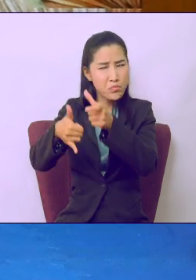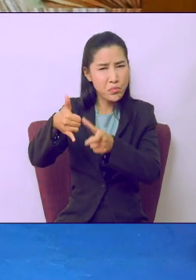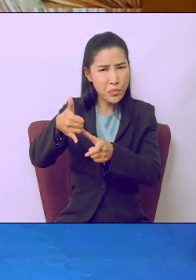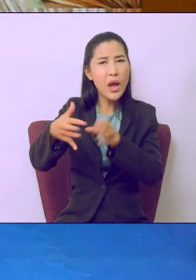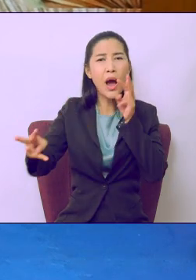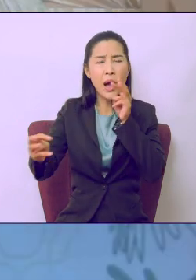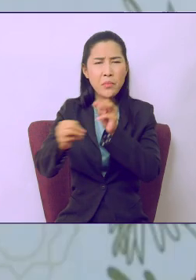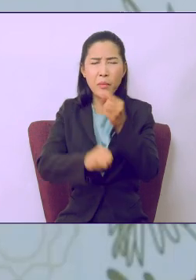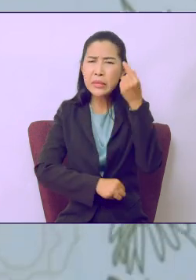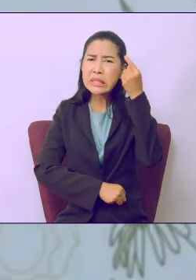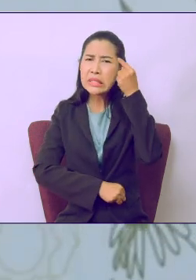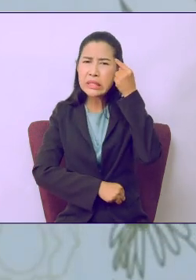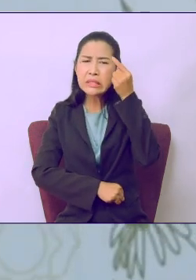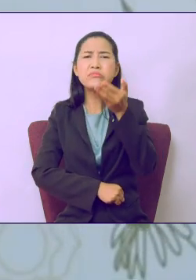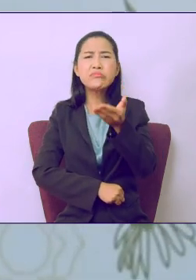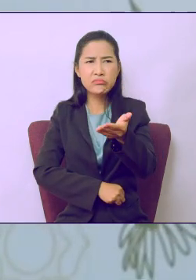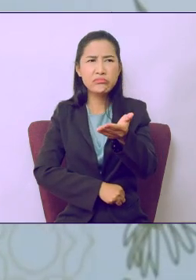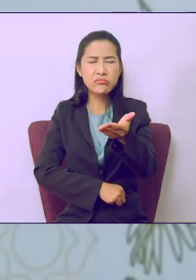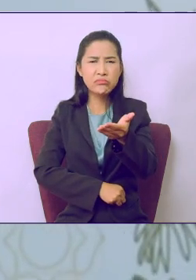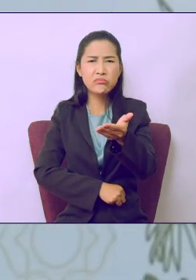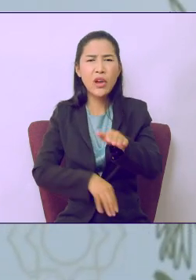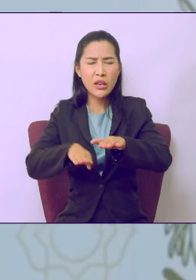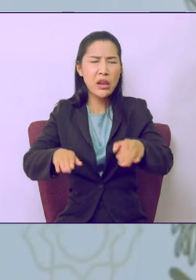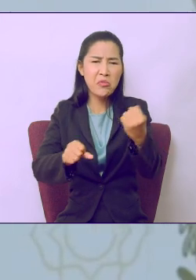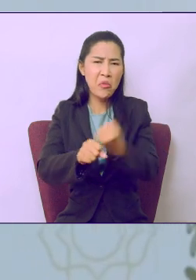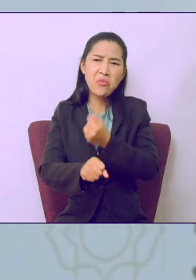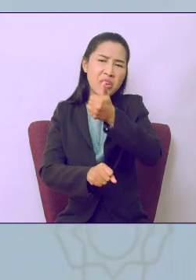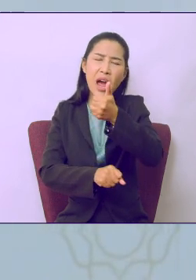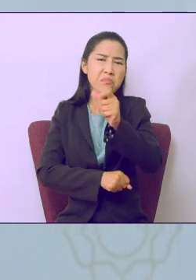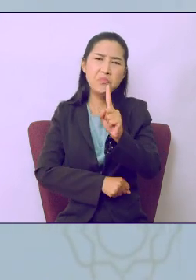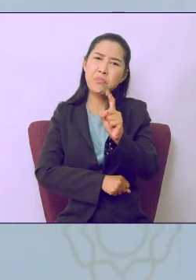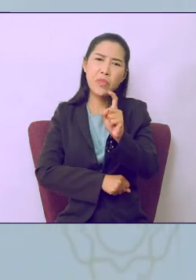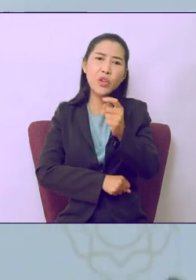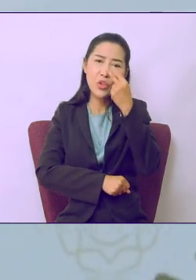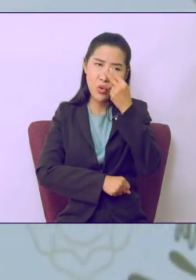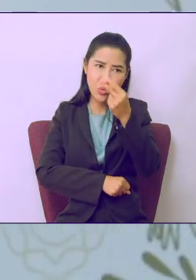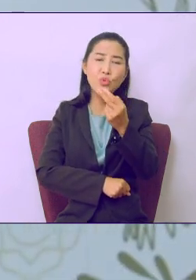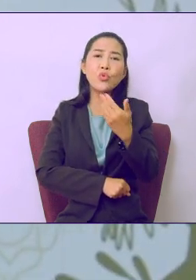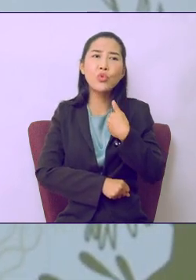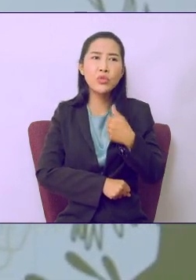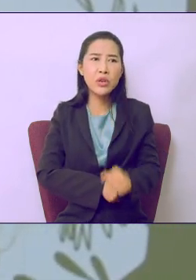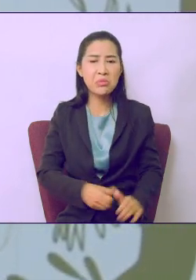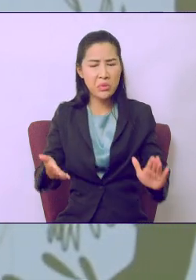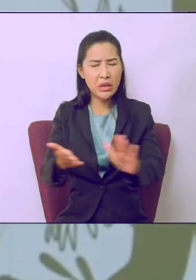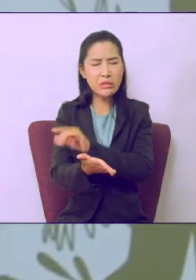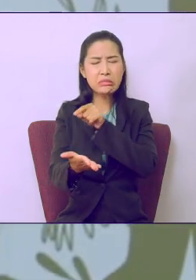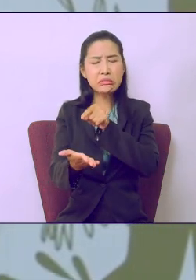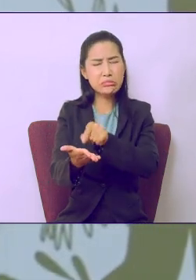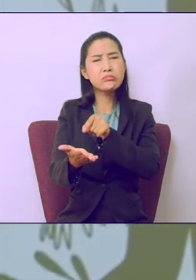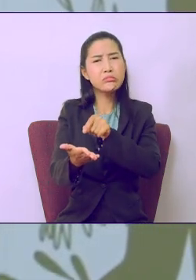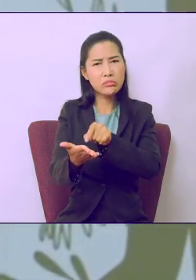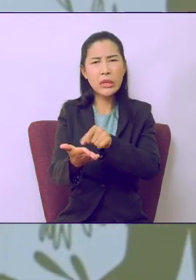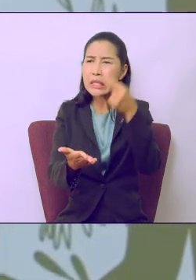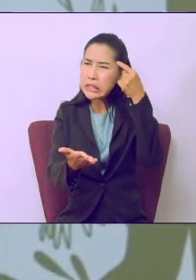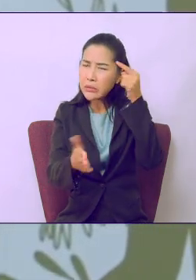ว่าเราคิดมาหนังสือเขาบอกมาอย่างเงี้ยแล้วเด็กฝึกได้ไม่ใช่นะครับต้องดูหน้างานอย่างอย่างผมเตรียมมาผมก็เตรียมมาว่า